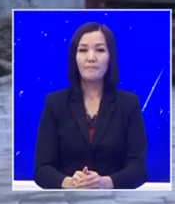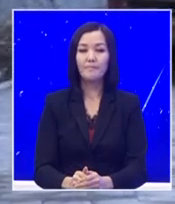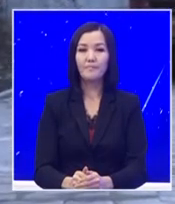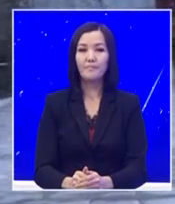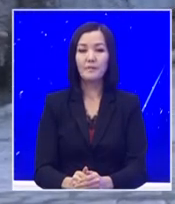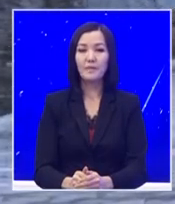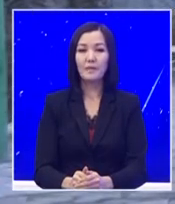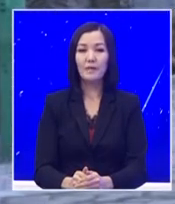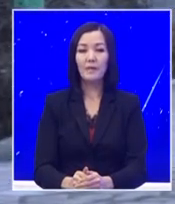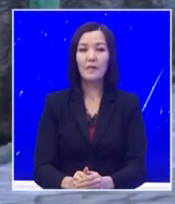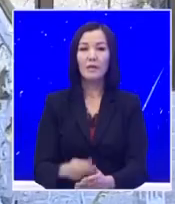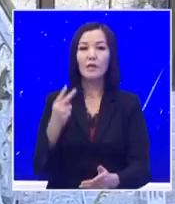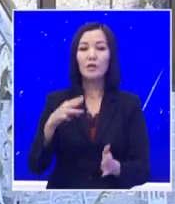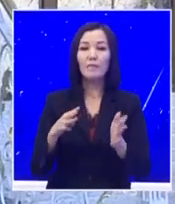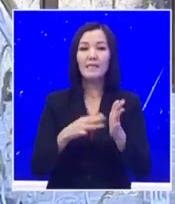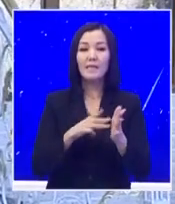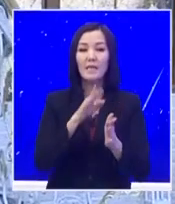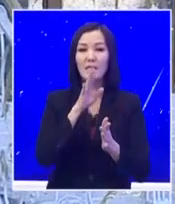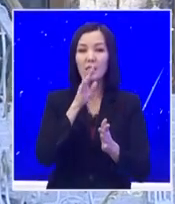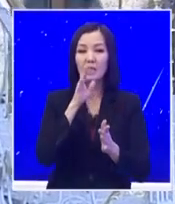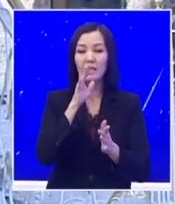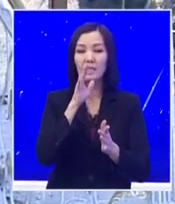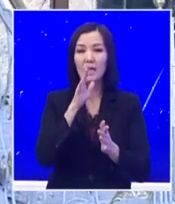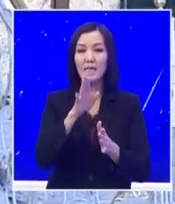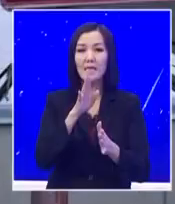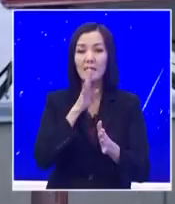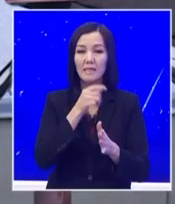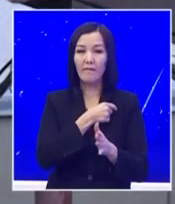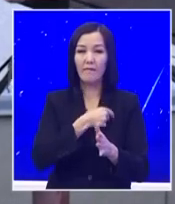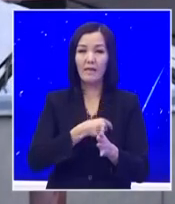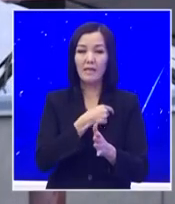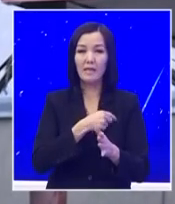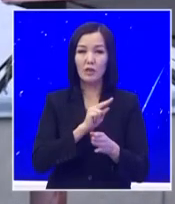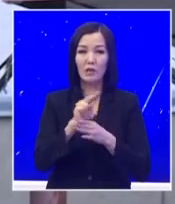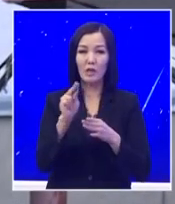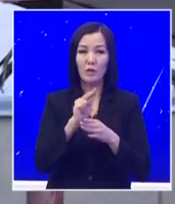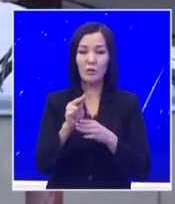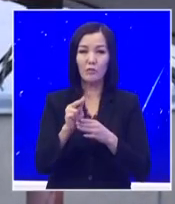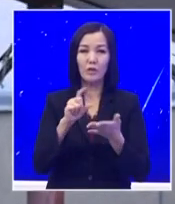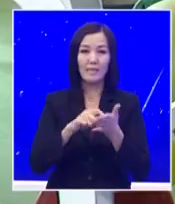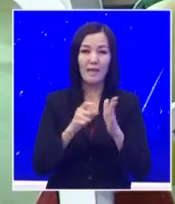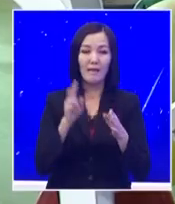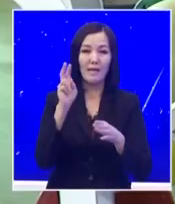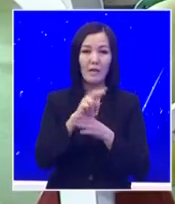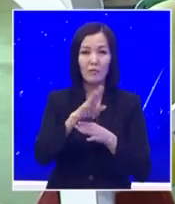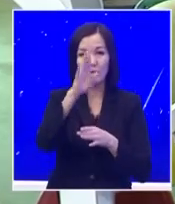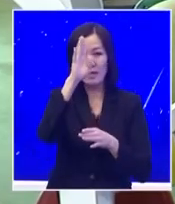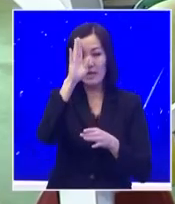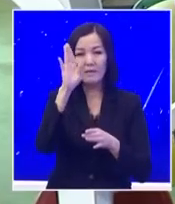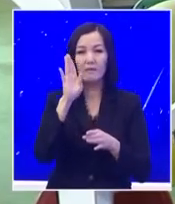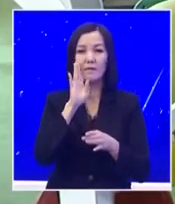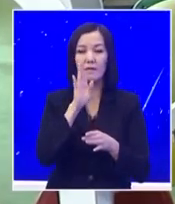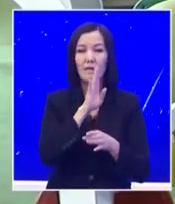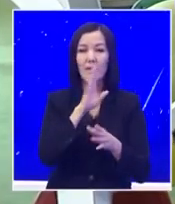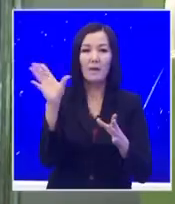Юлиана Кречетова 28 жаста. 3 жылдан бері фитнес жаттықтырушы болып жұмыс істейді. Залға келушілерді ер, әйел деп бөлмейді.